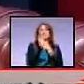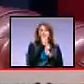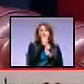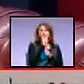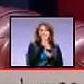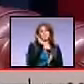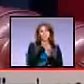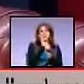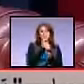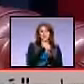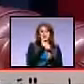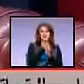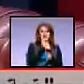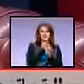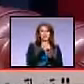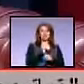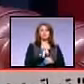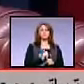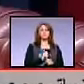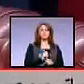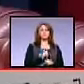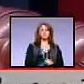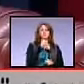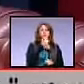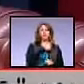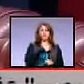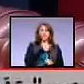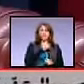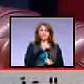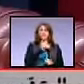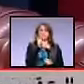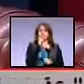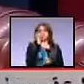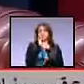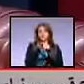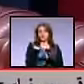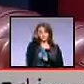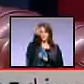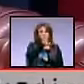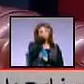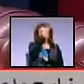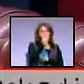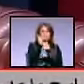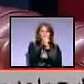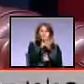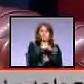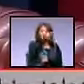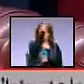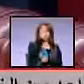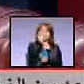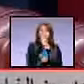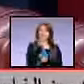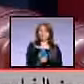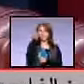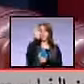عليا الاستاذ اسماعيل عبد الحافظ ومدام سميره احمد وبرضو الاستاذ اسامه انور وكاشه رحمه الله عليه لما جابوني